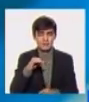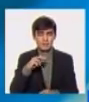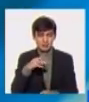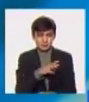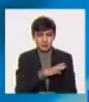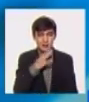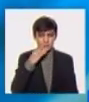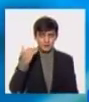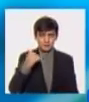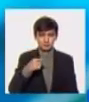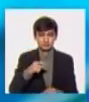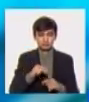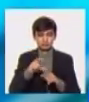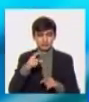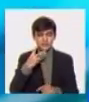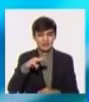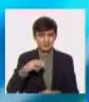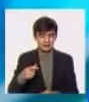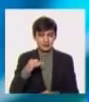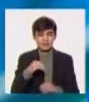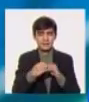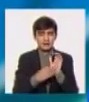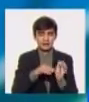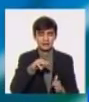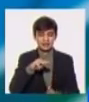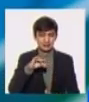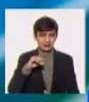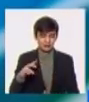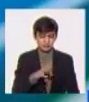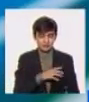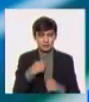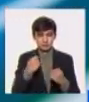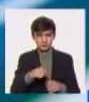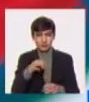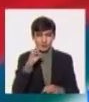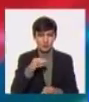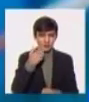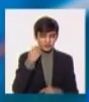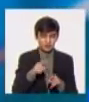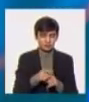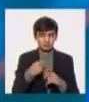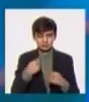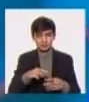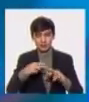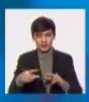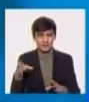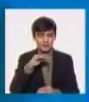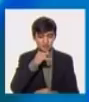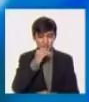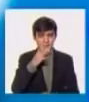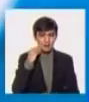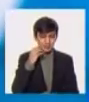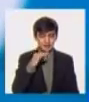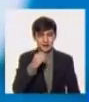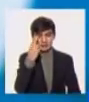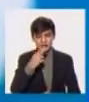валюта подорожала сразу на 2 тенге и 19 иенов. Но купить или продать доллары сейчас могут не все. Обменные пункты в Алматы и